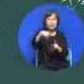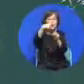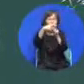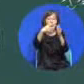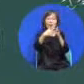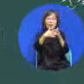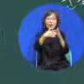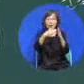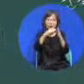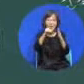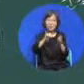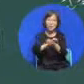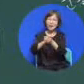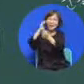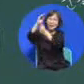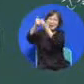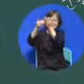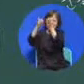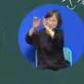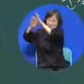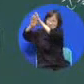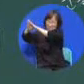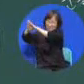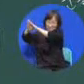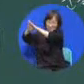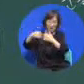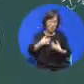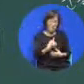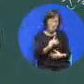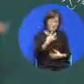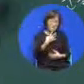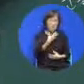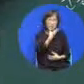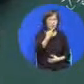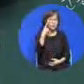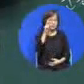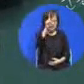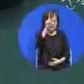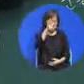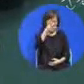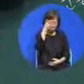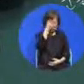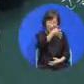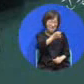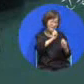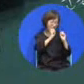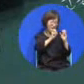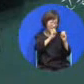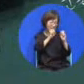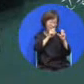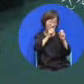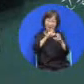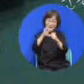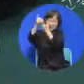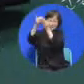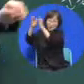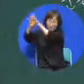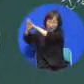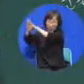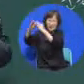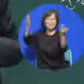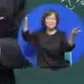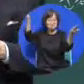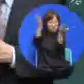증거하는 하나님이 준비하신 교회. So what's going to happen to our church? It will become the church that God has prepared that preaches only the